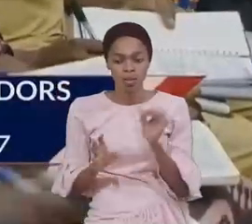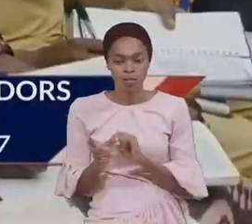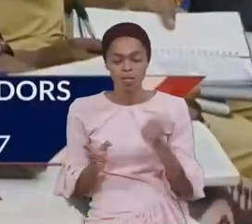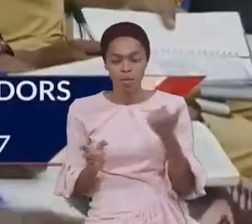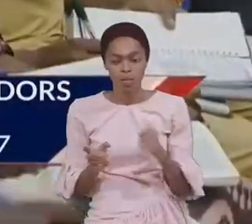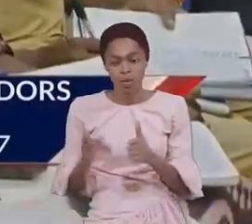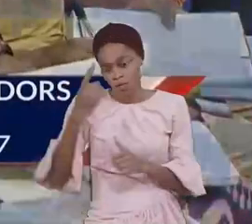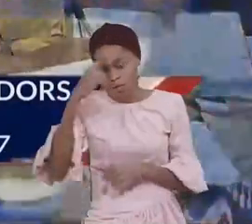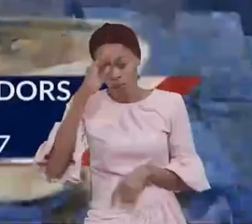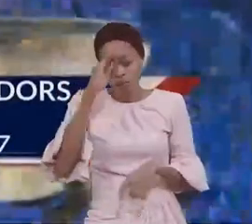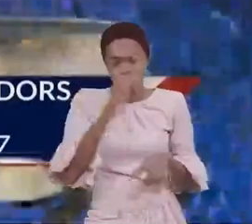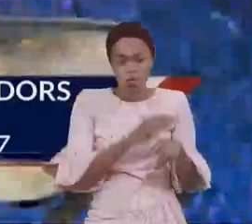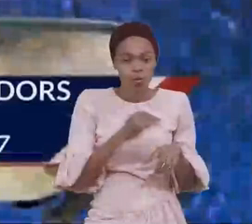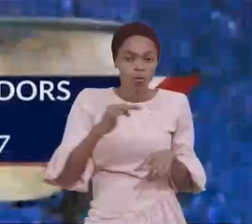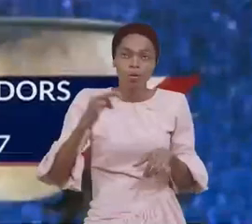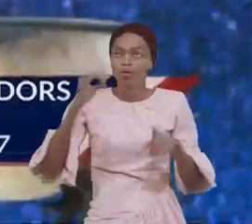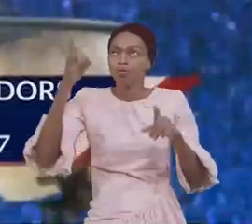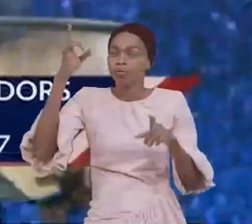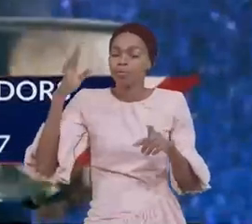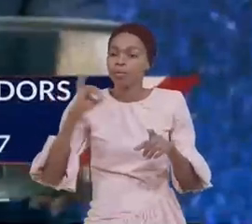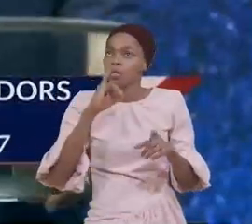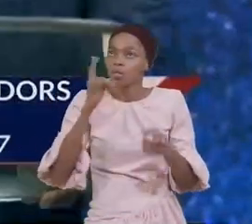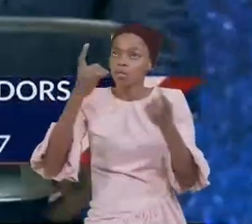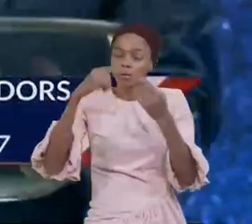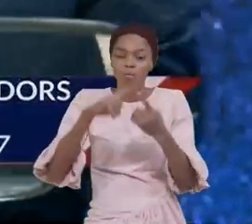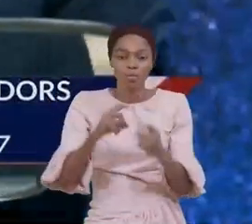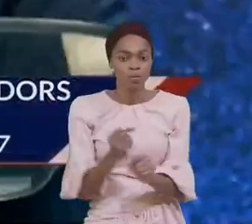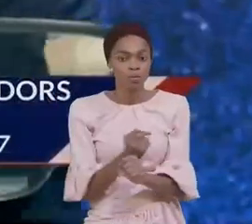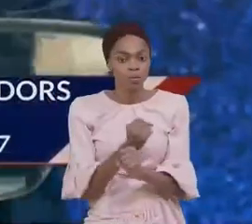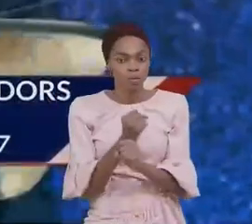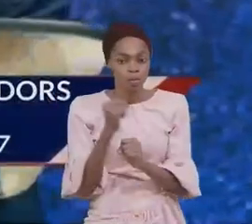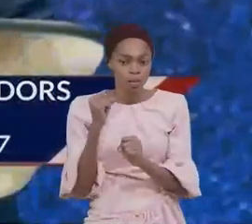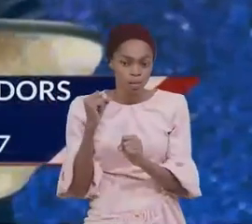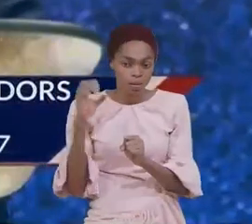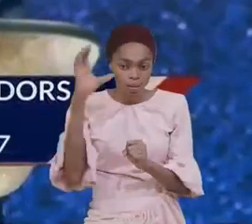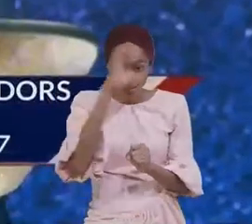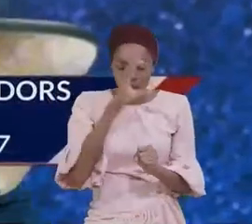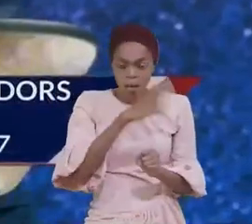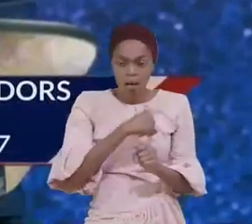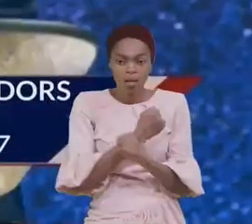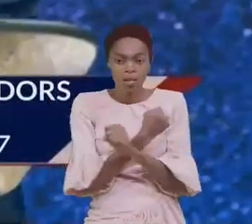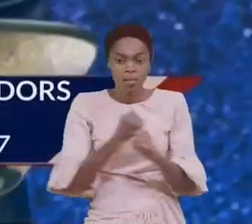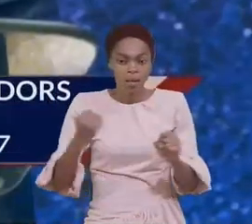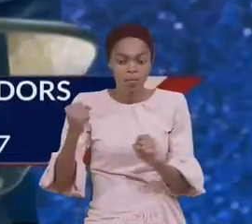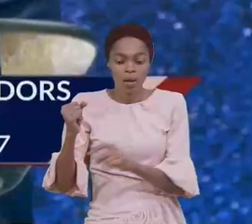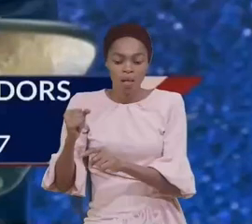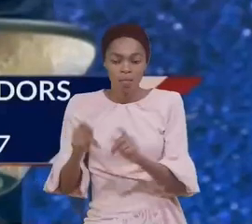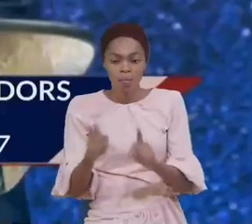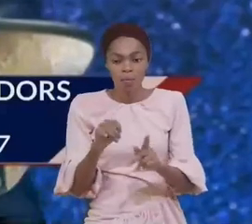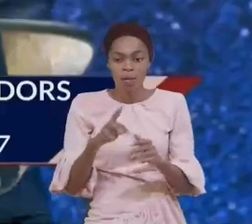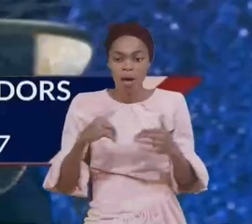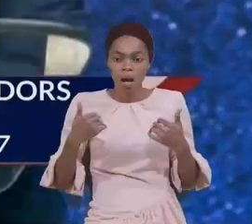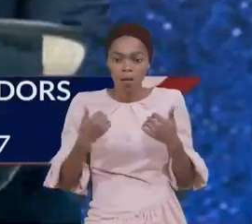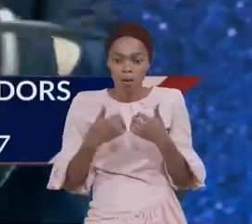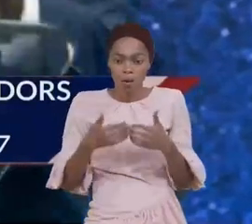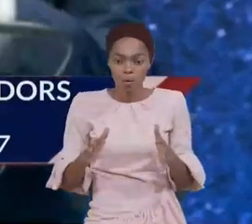10. Quand le Fils de l'homme est venu chercher et sauver ceux qui étaient perdus, il nous a donné